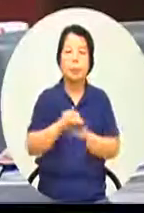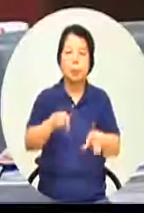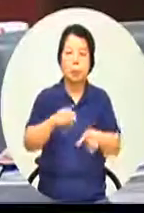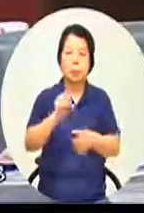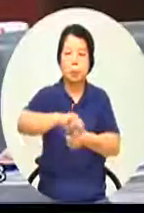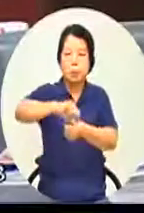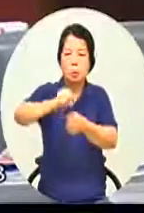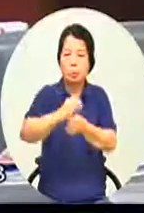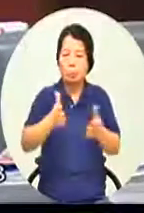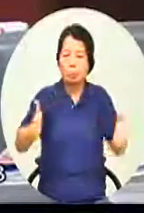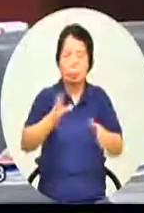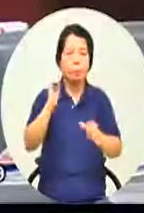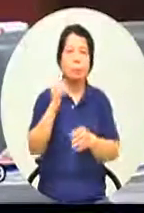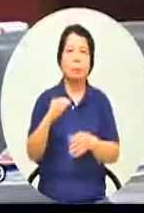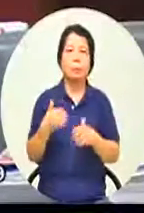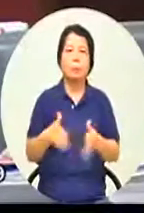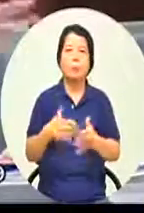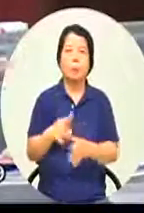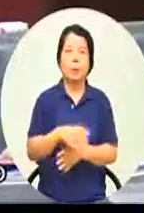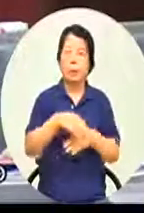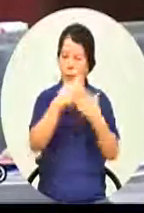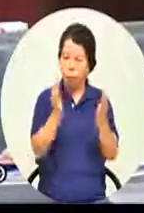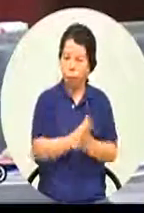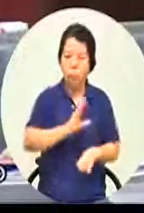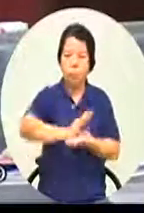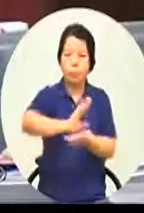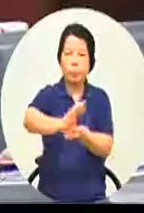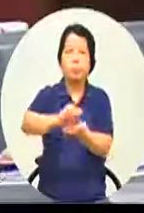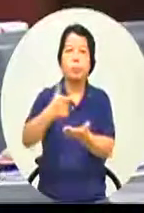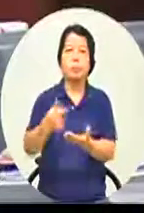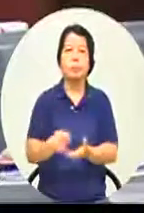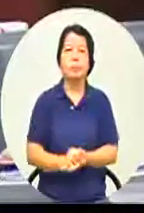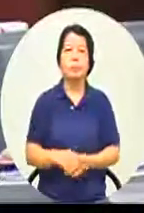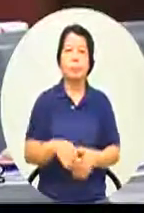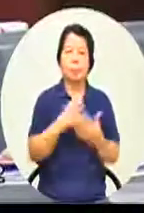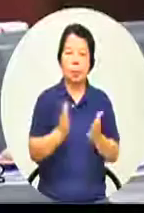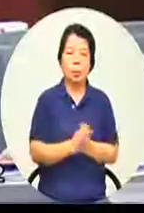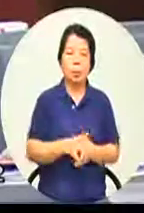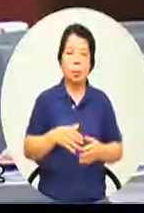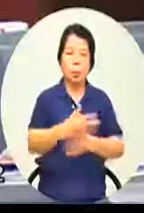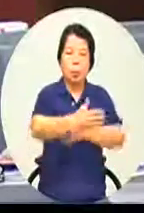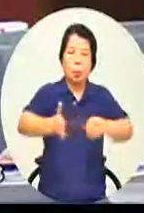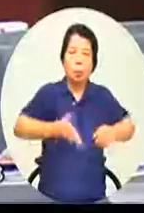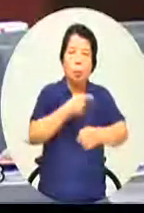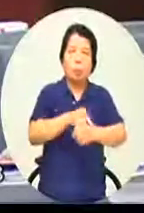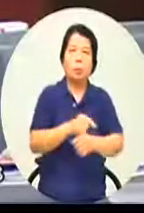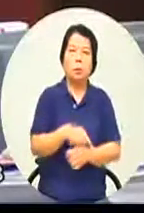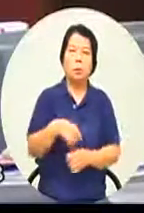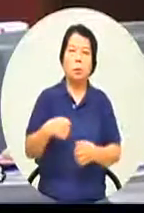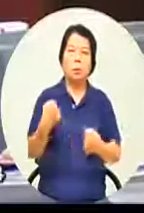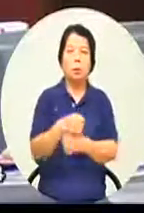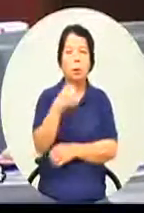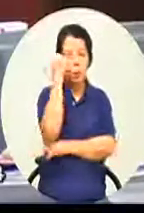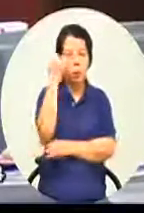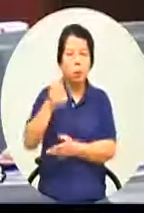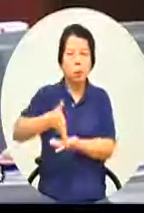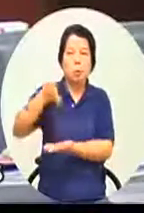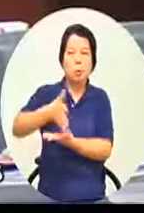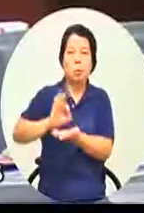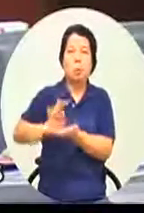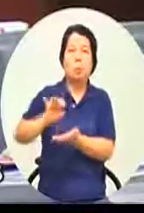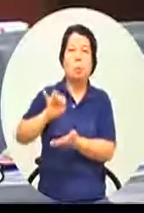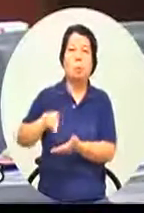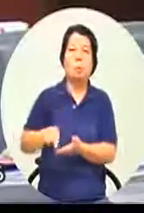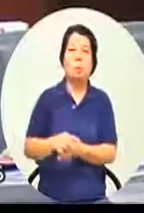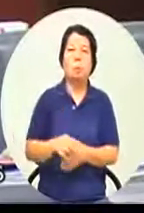块土地暂时就像停了满满的汽车。这一块就是刚刚围里的那一块是住宅用地。那这块地现在我也